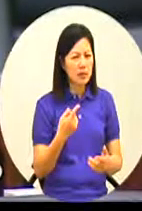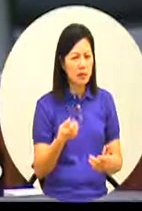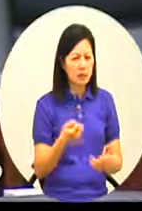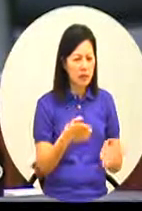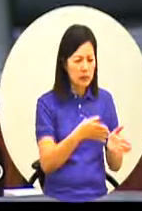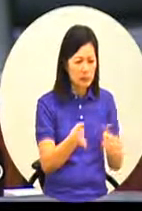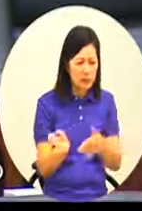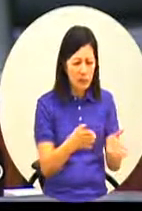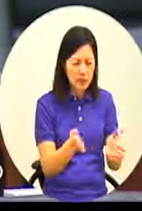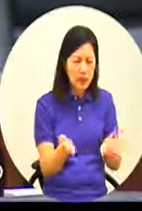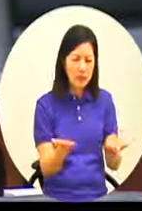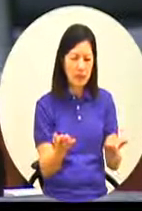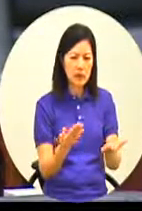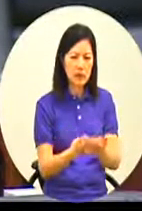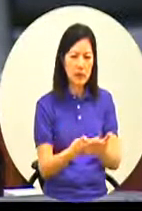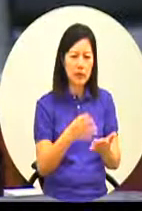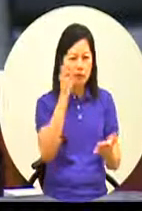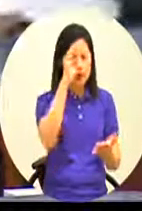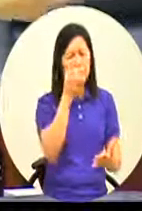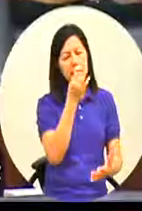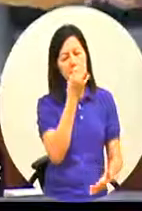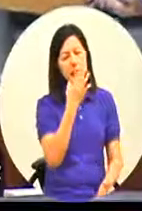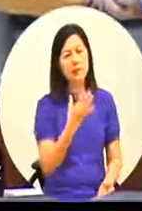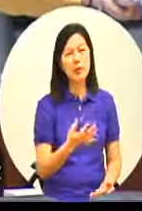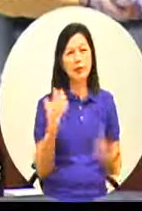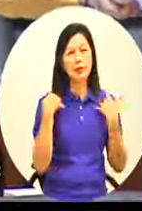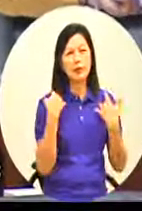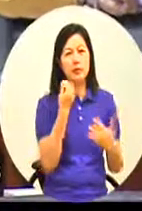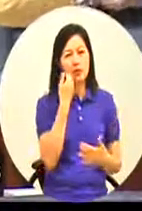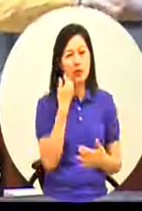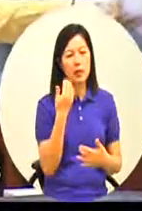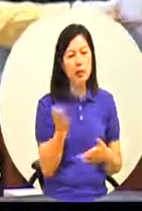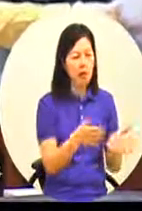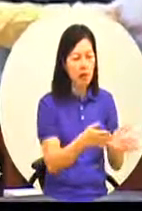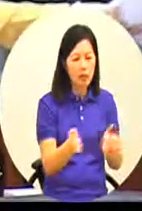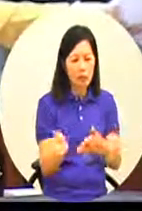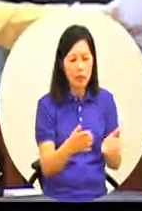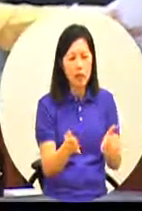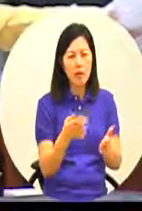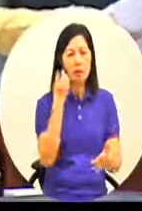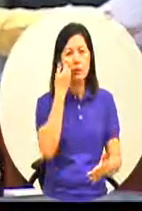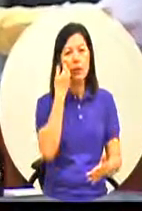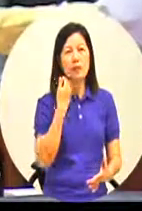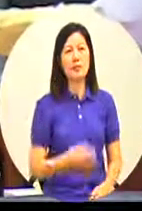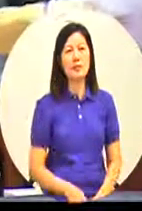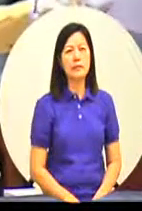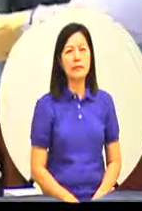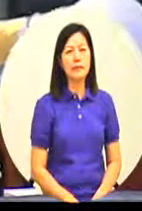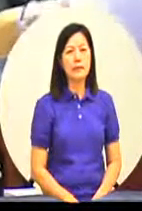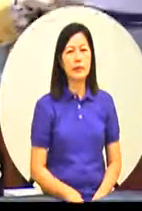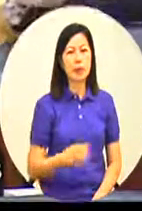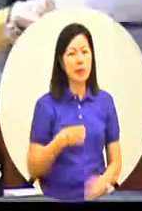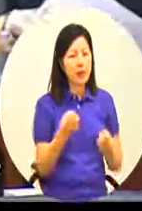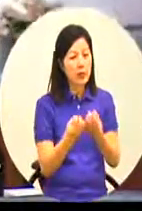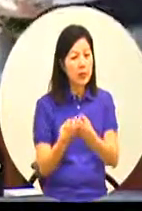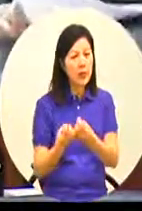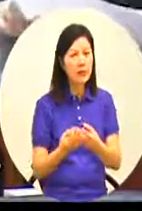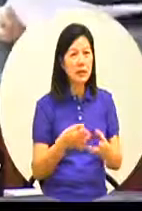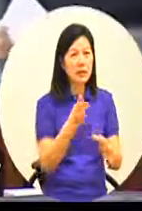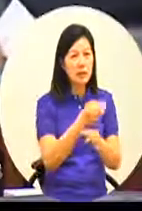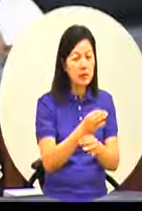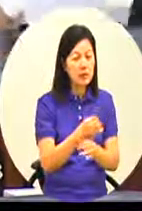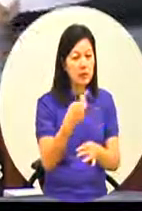尚没水喝啊，南面一公一，南面一公一，到底要找谁，我们会不会发生的时间在时